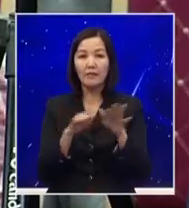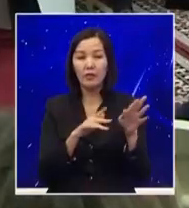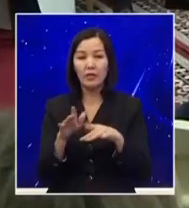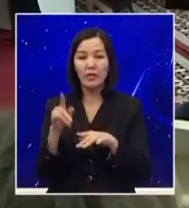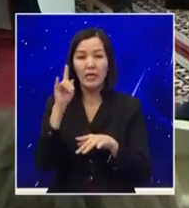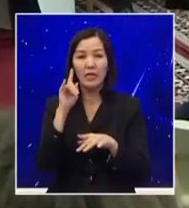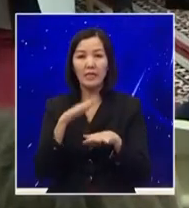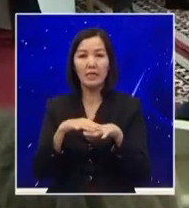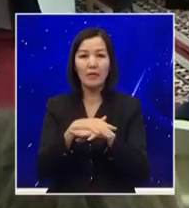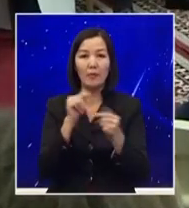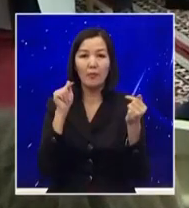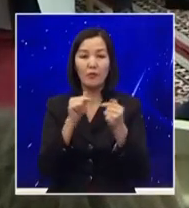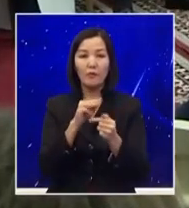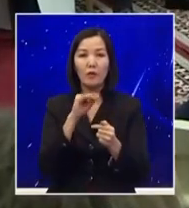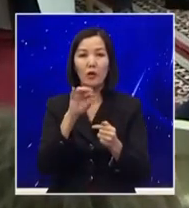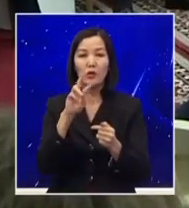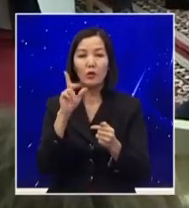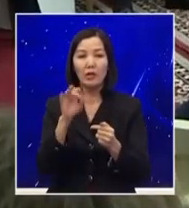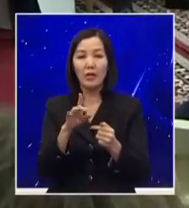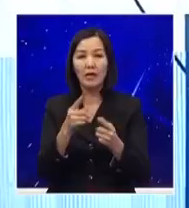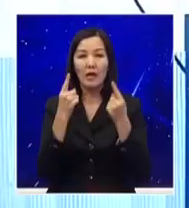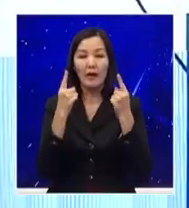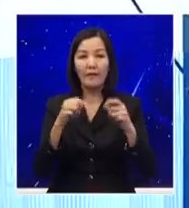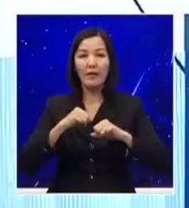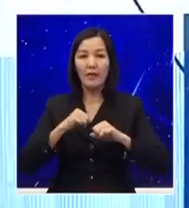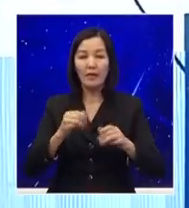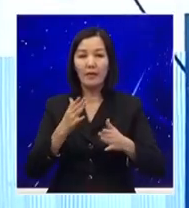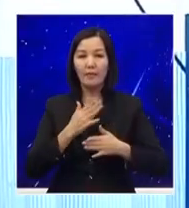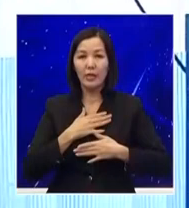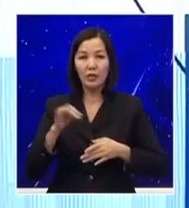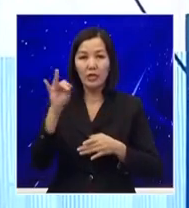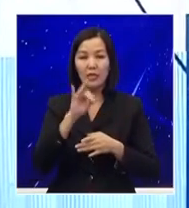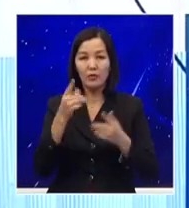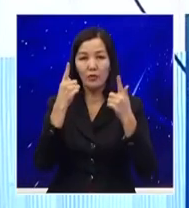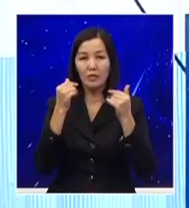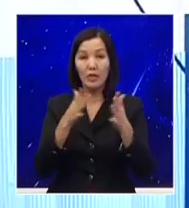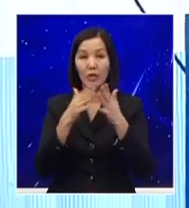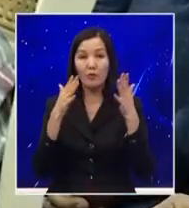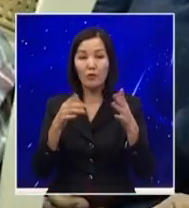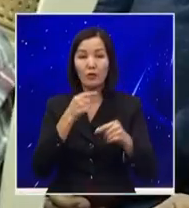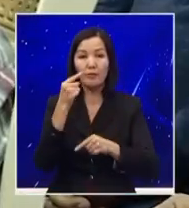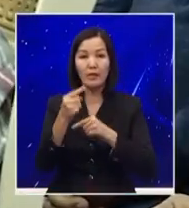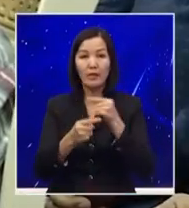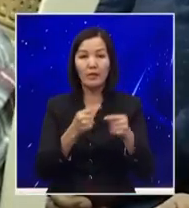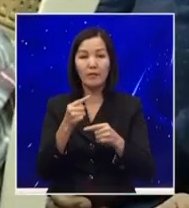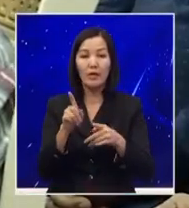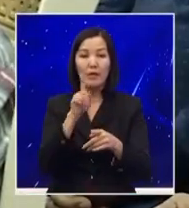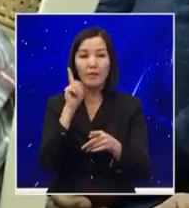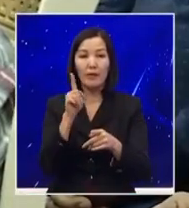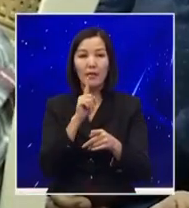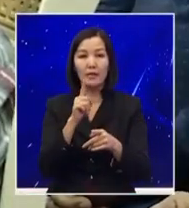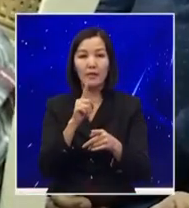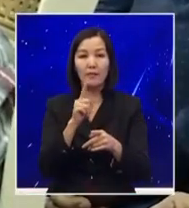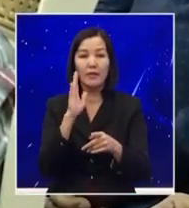казахского народа против джунгар. Для того, чтобы о великом творце нашей с вами истории знали больше и передавали другим поколениям, и